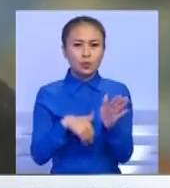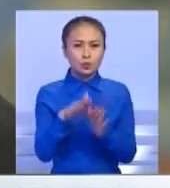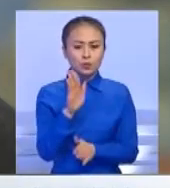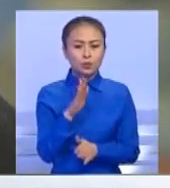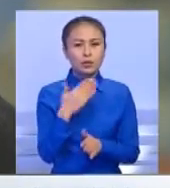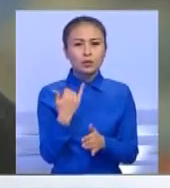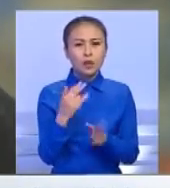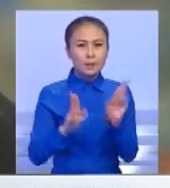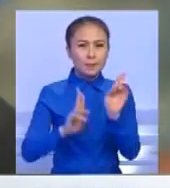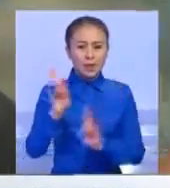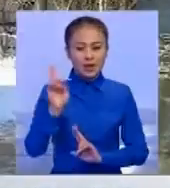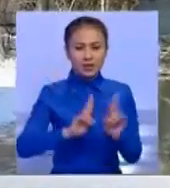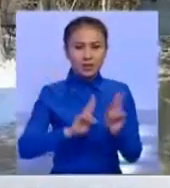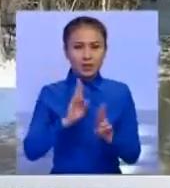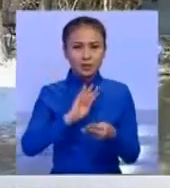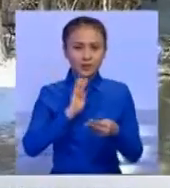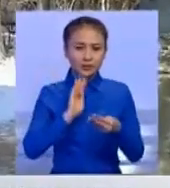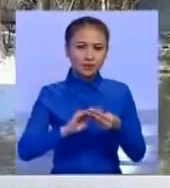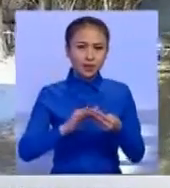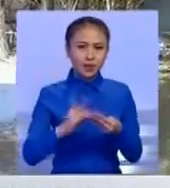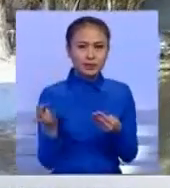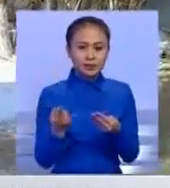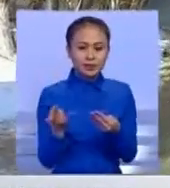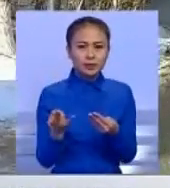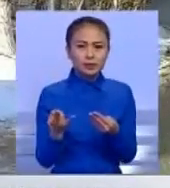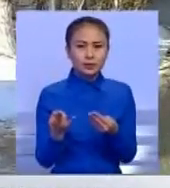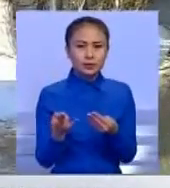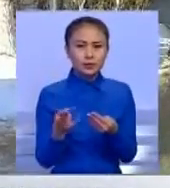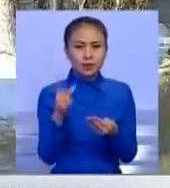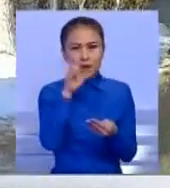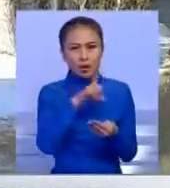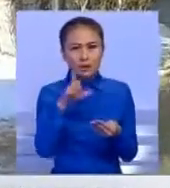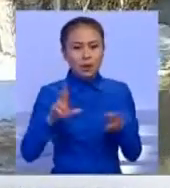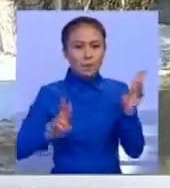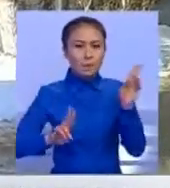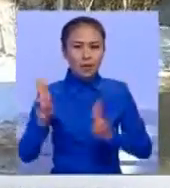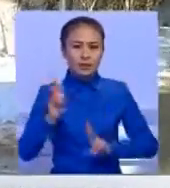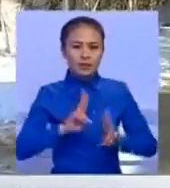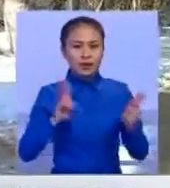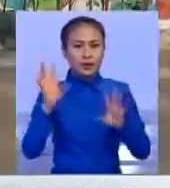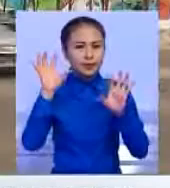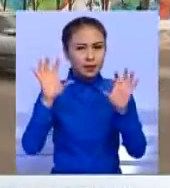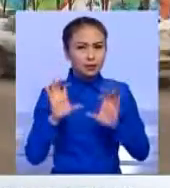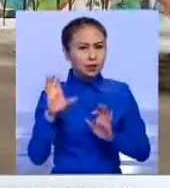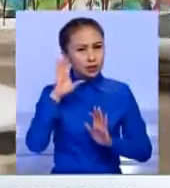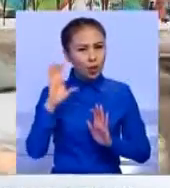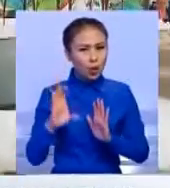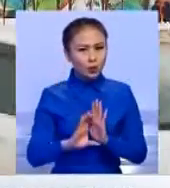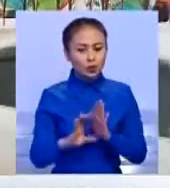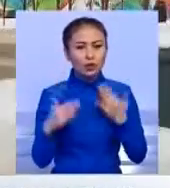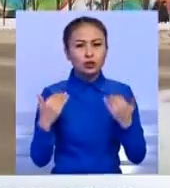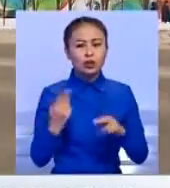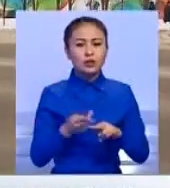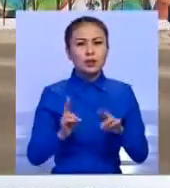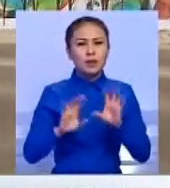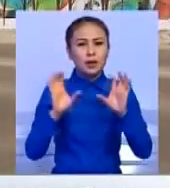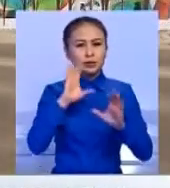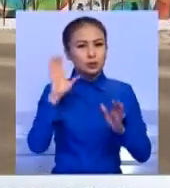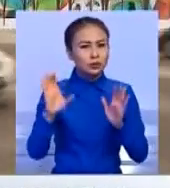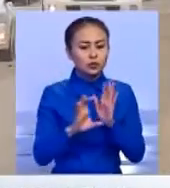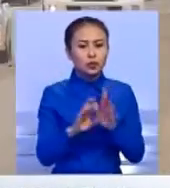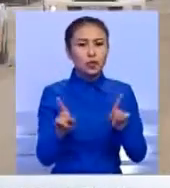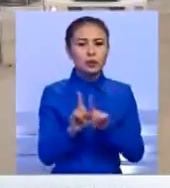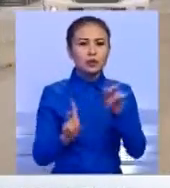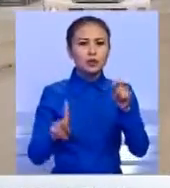Негізі правиланы нарушать етпеу керек қой мүмкіндігінше. Адам правиланы нарушать етпеу, заңды тыңдау керек. Заң күшіне енбей жатып, жол